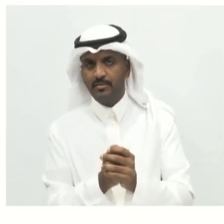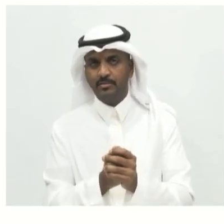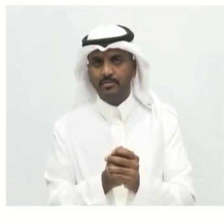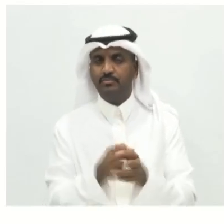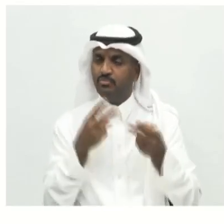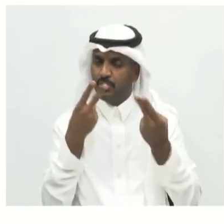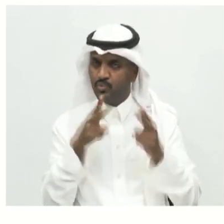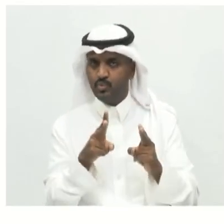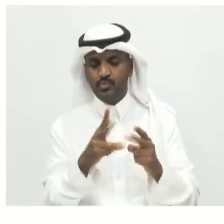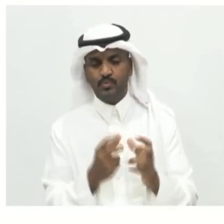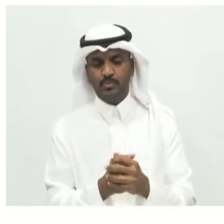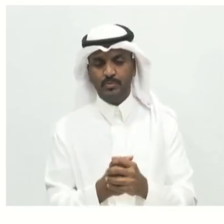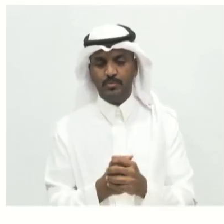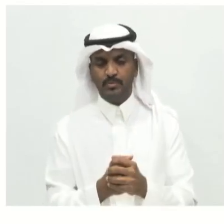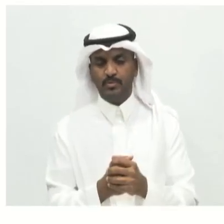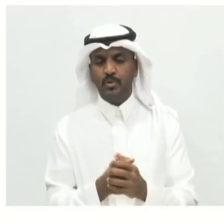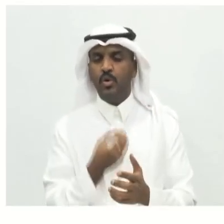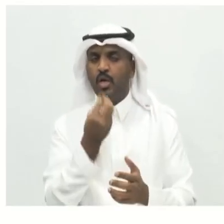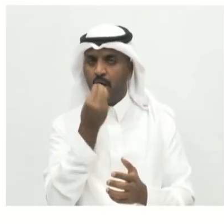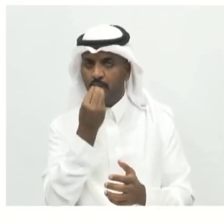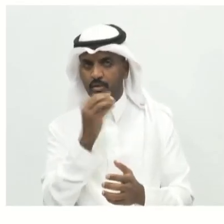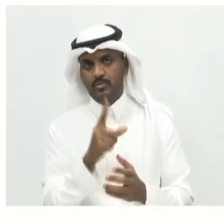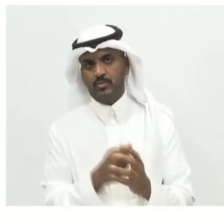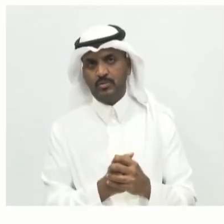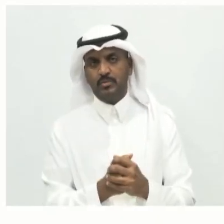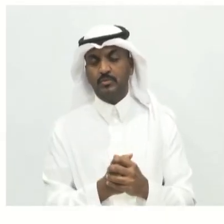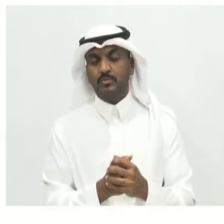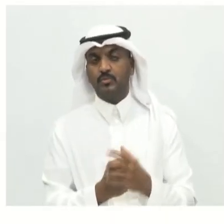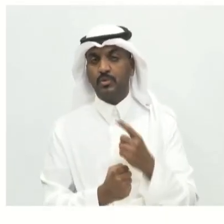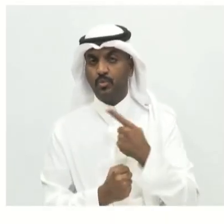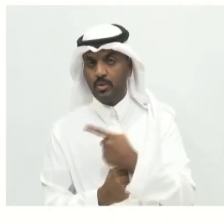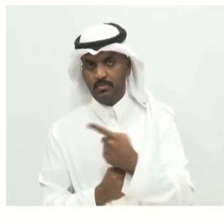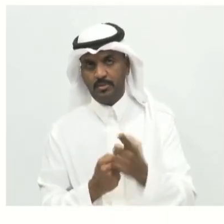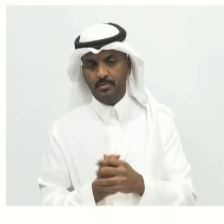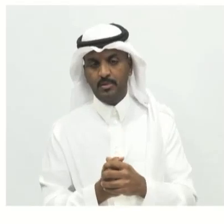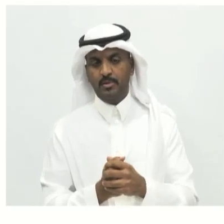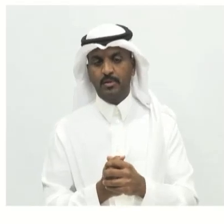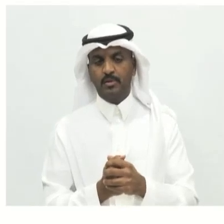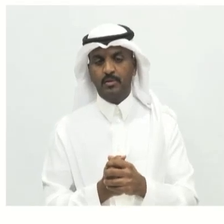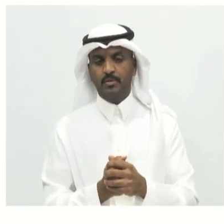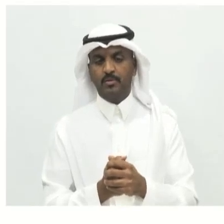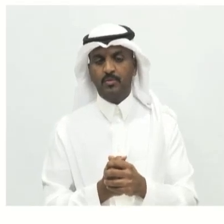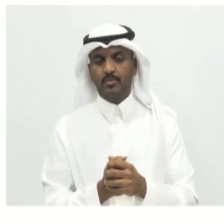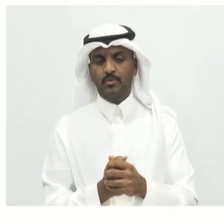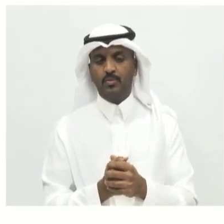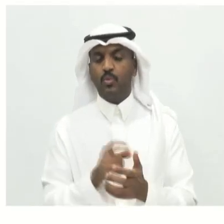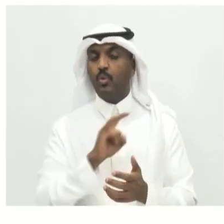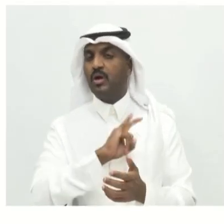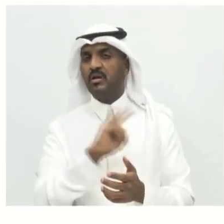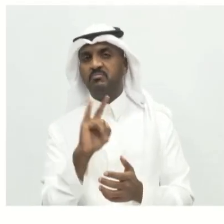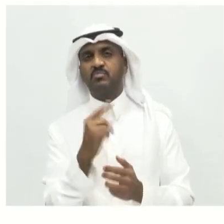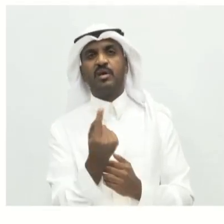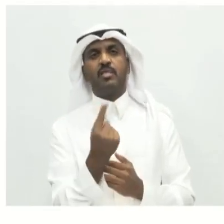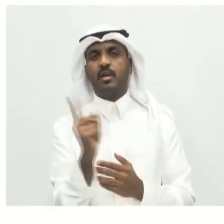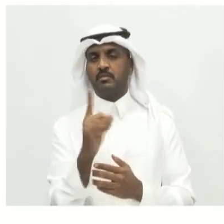ماذا ما الحكم يا ابنائي يجوز له ان ياكل منه ولو لم